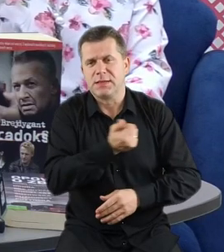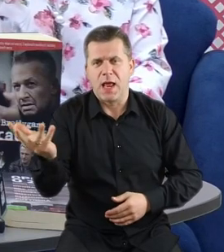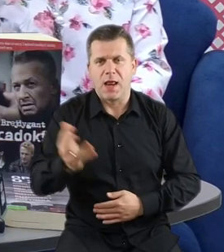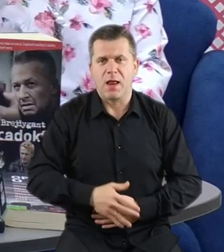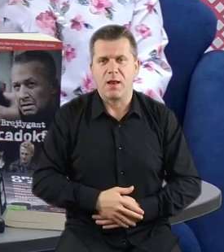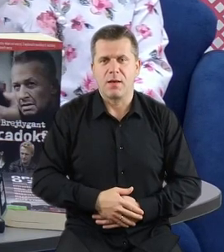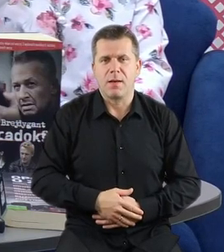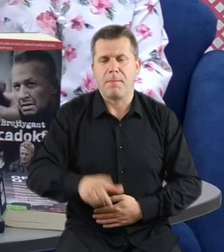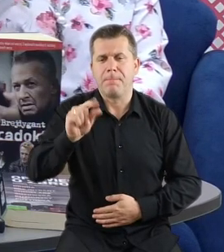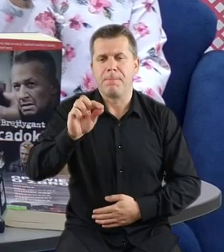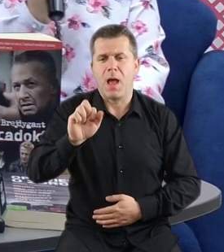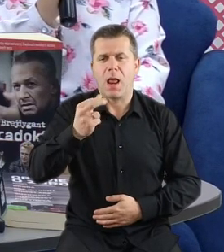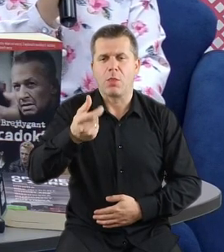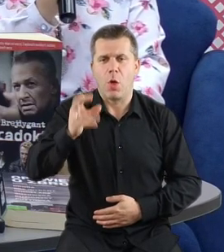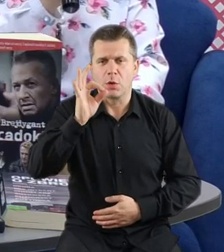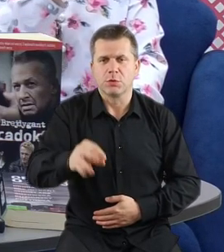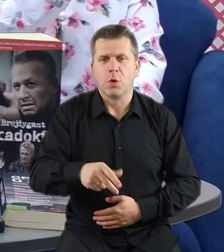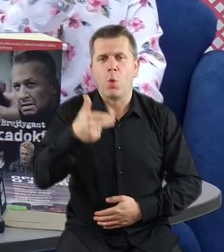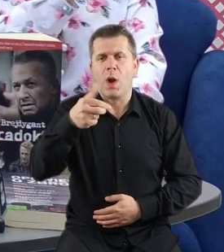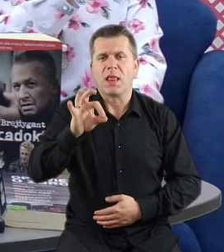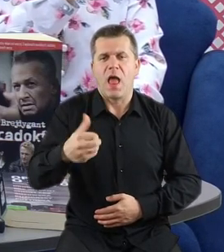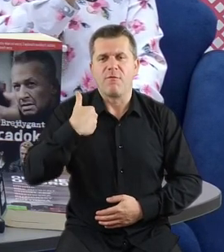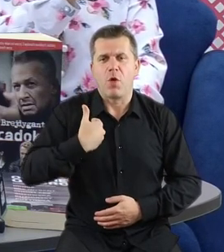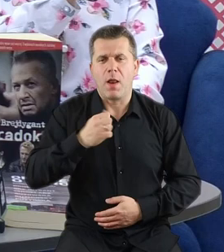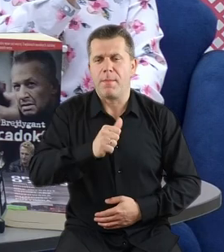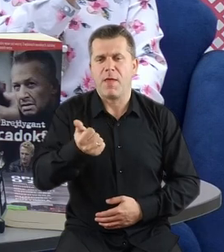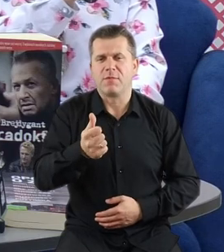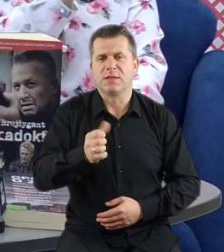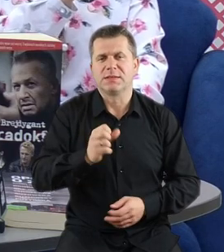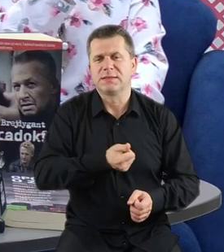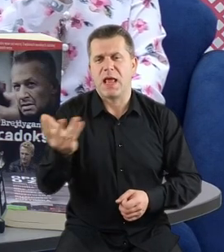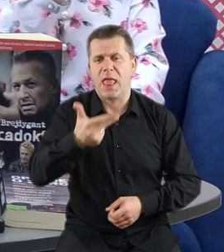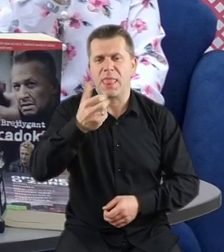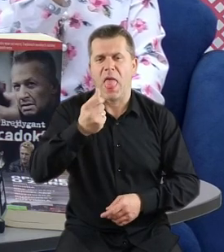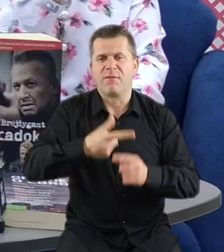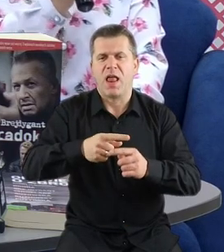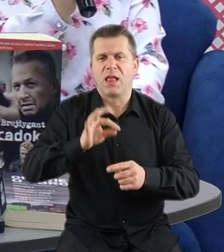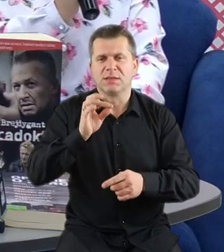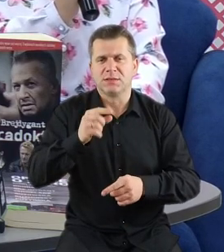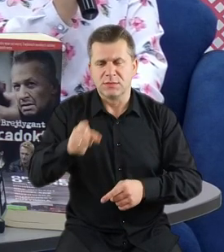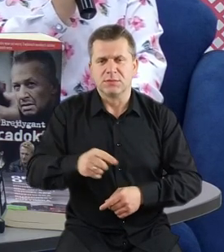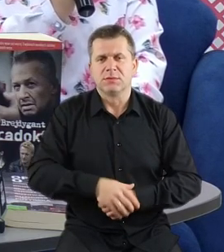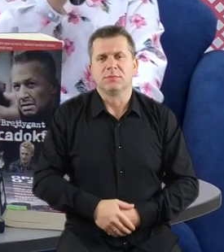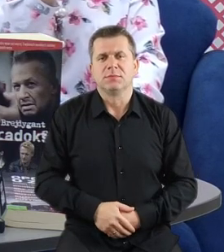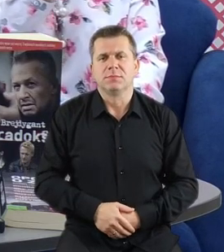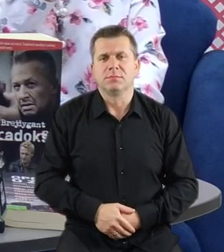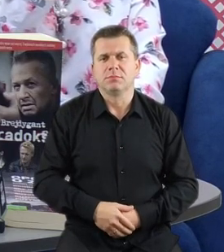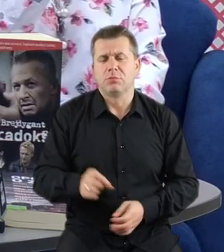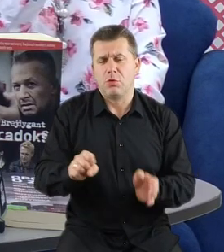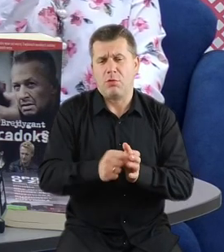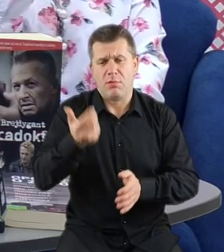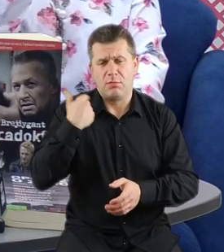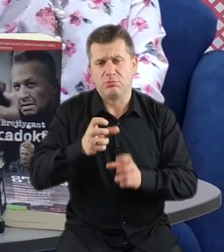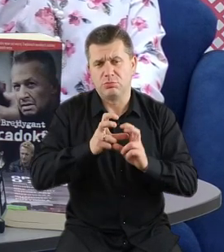jak Paradoks, Ultra, Fiolet, pierwszy polski serial na Netflixie, Zbrodnia, Belle Époque. Od jakiegoś